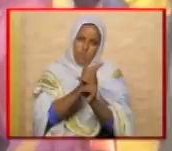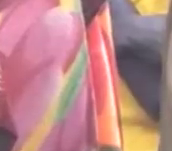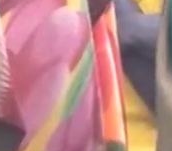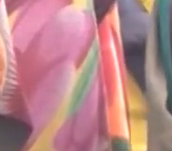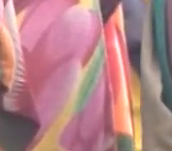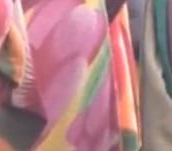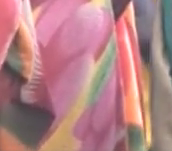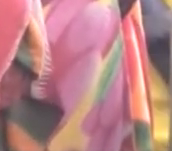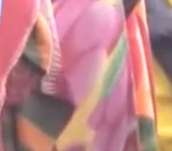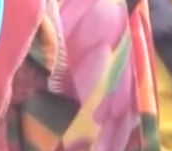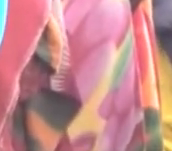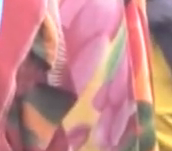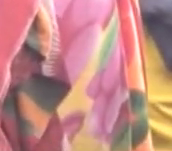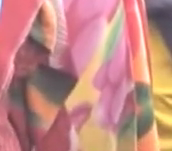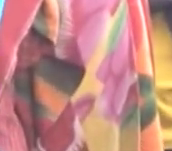ልደር